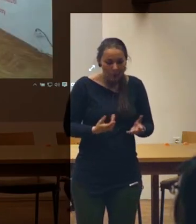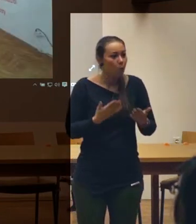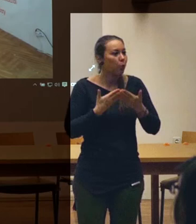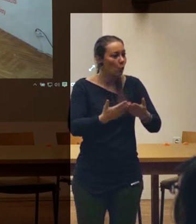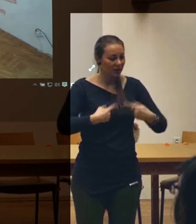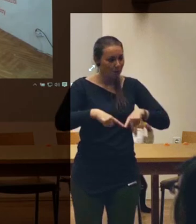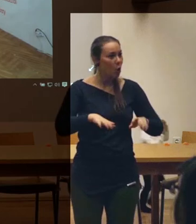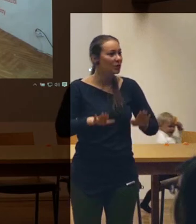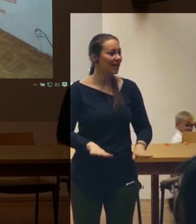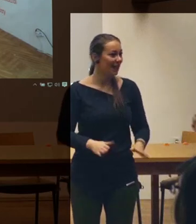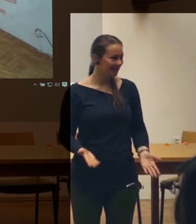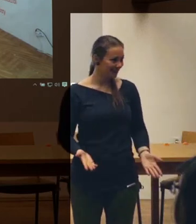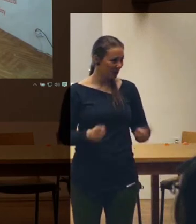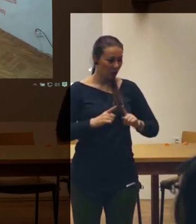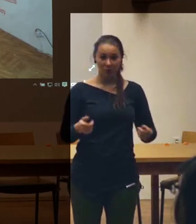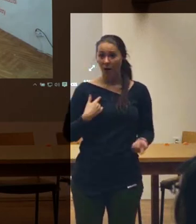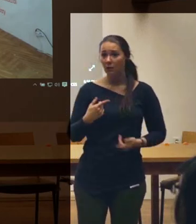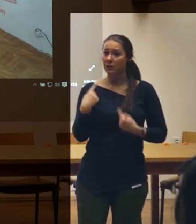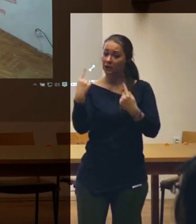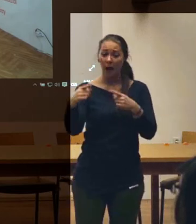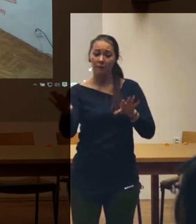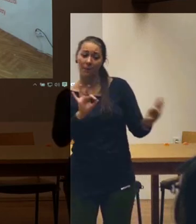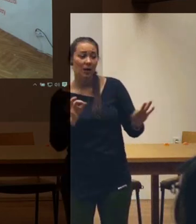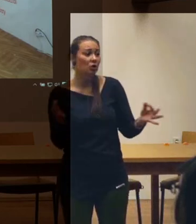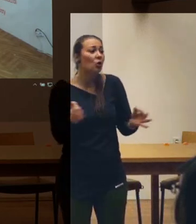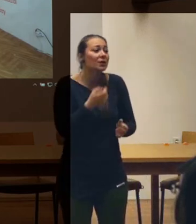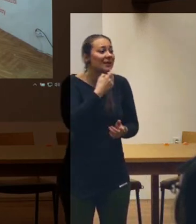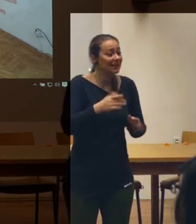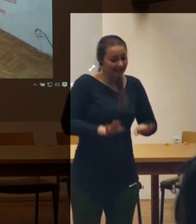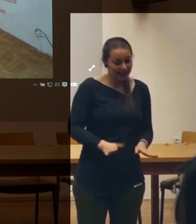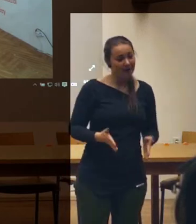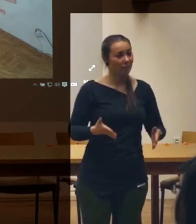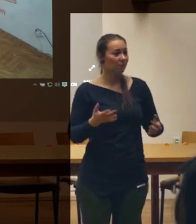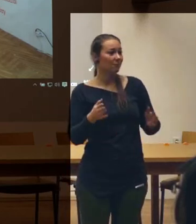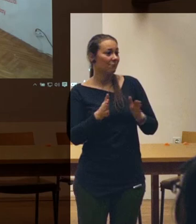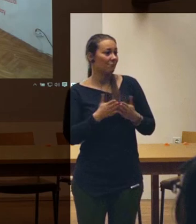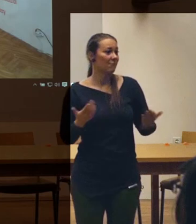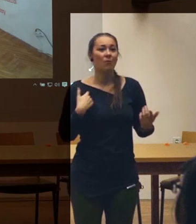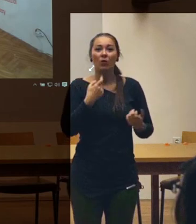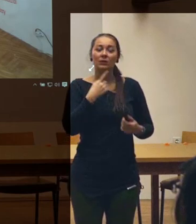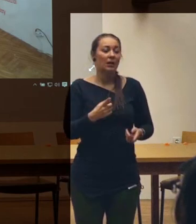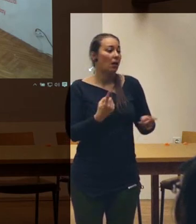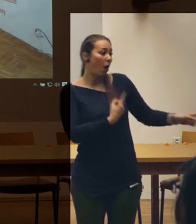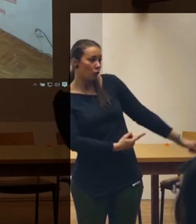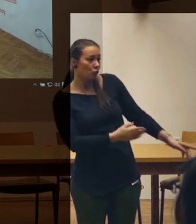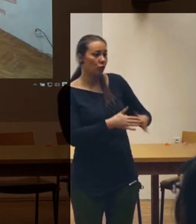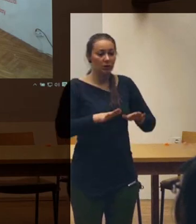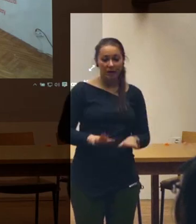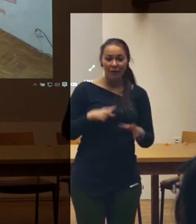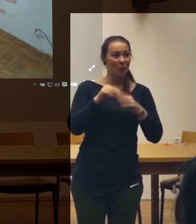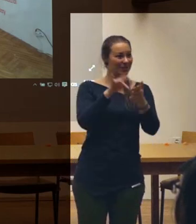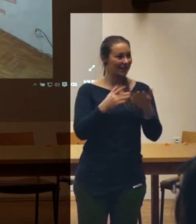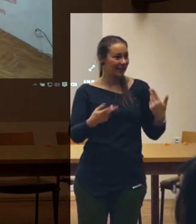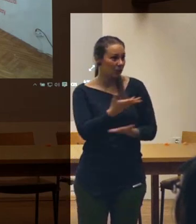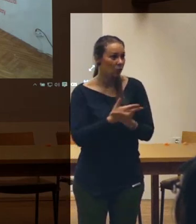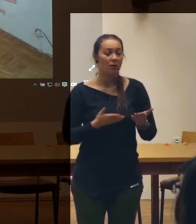človeka, že si vlastne ľudia brali to, na čom chceli sedieť a tak, ako chceli sedieť, prípadne tak, ako chceli svoje telo polohovať v tom priestore. Prípadne, keď má